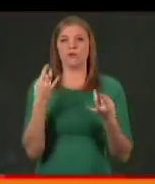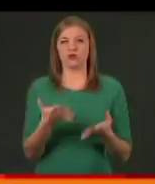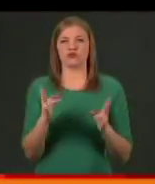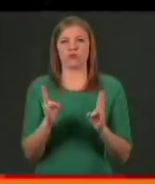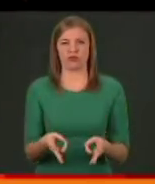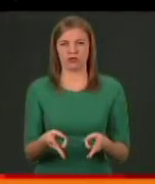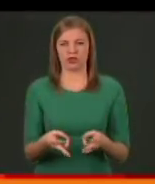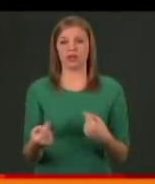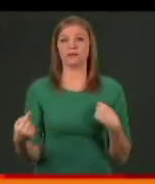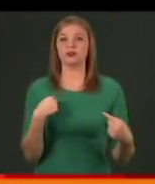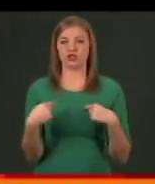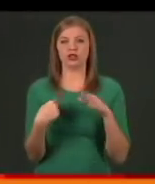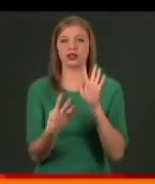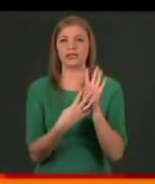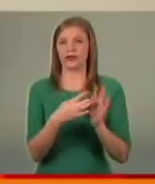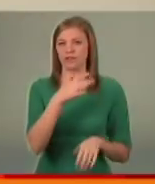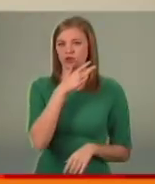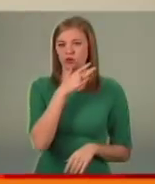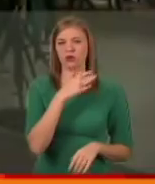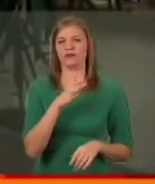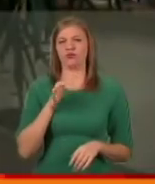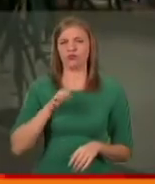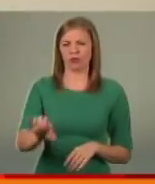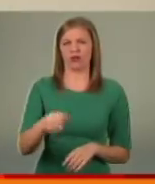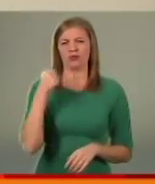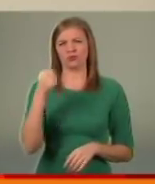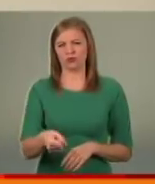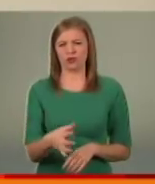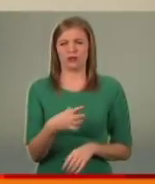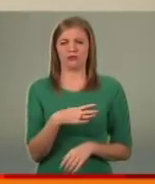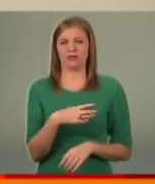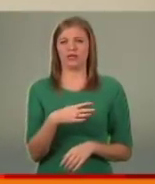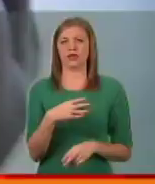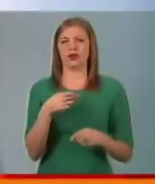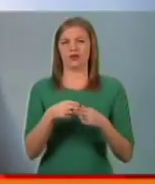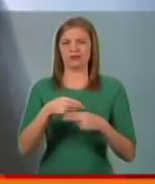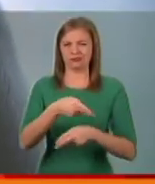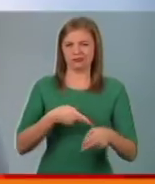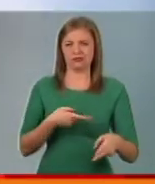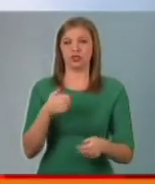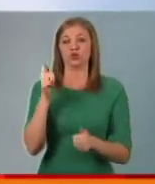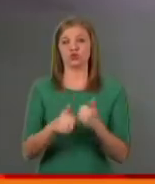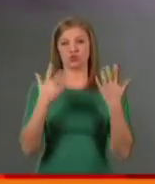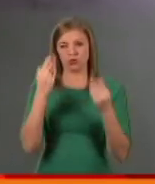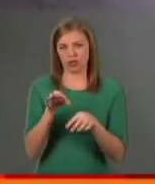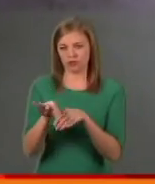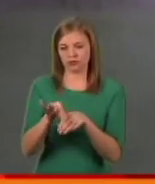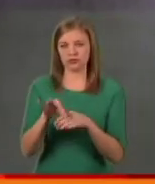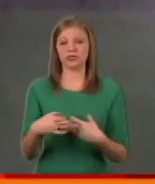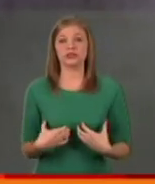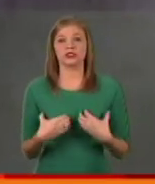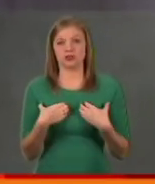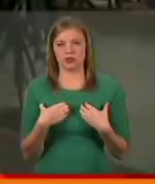пострадала. Страждала 9 років. Толкання, удар, були порізи. Щоденна тиранія. Страх,